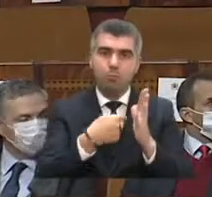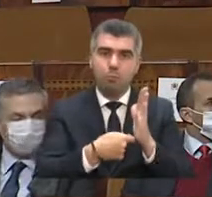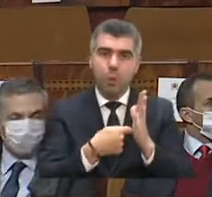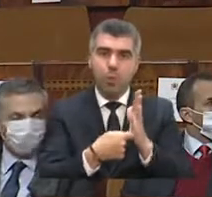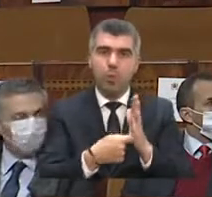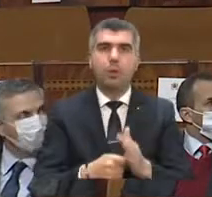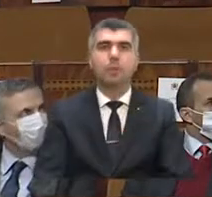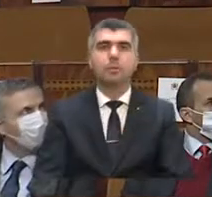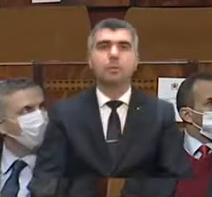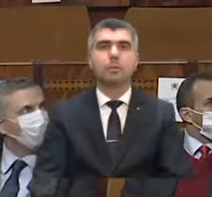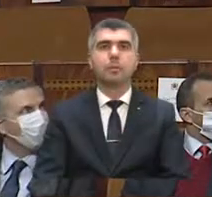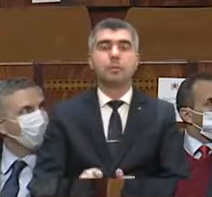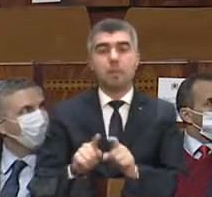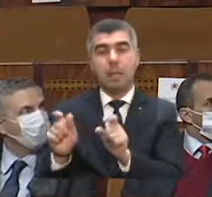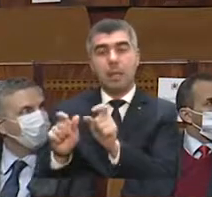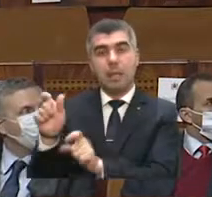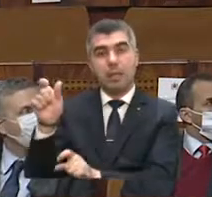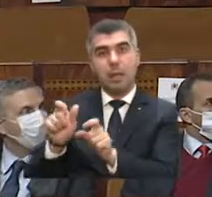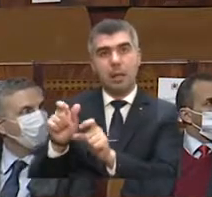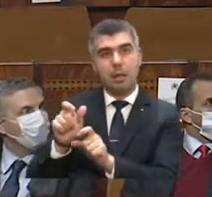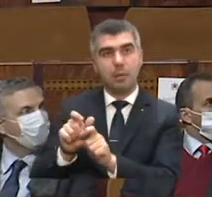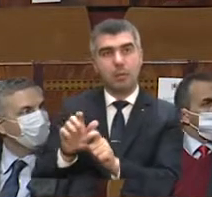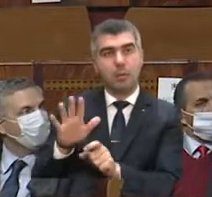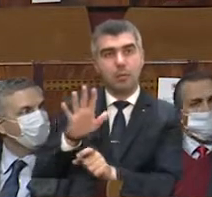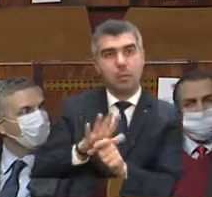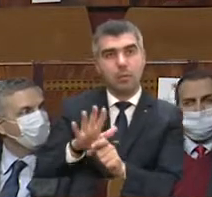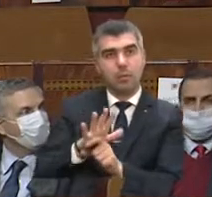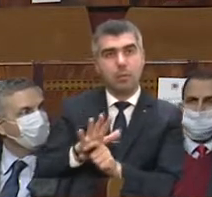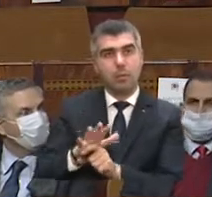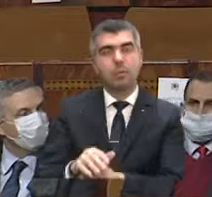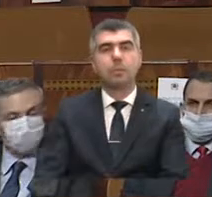باش حتى الساكنة تلقى